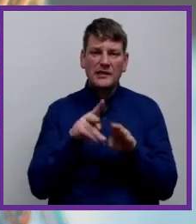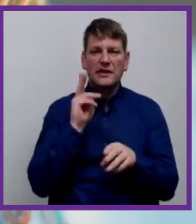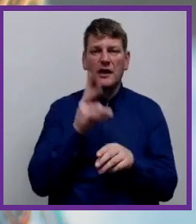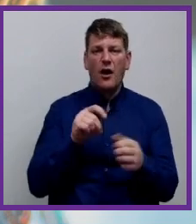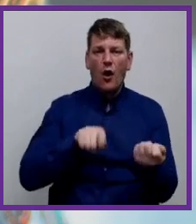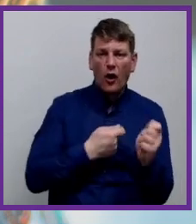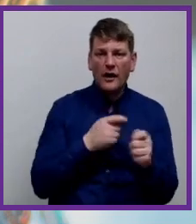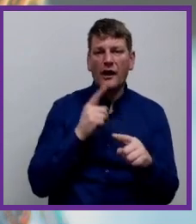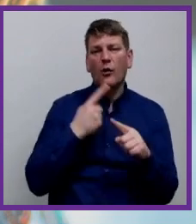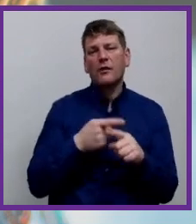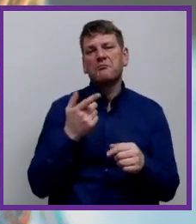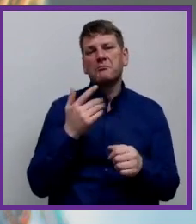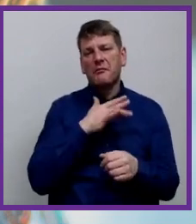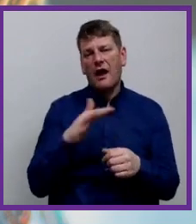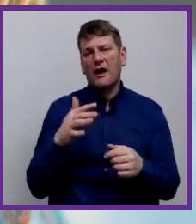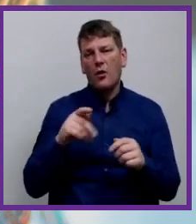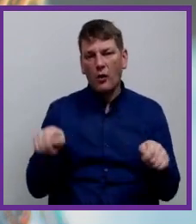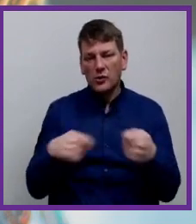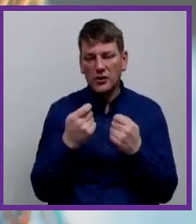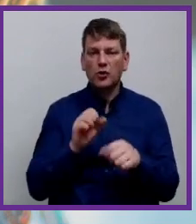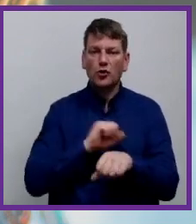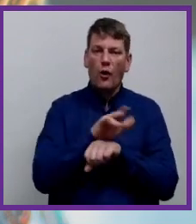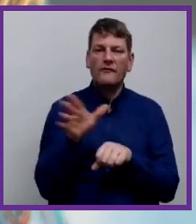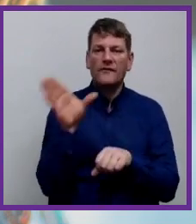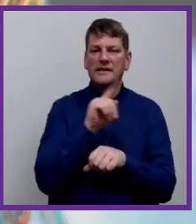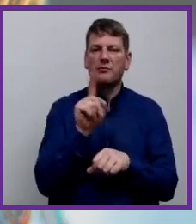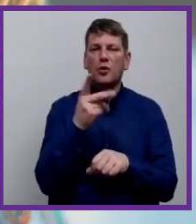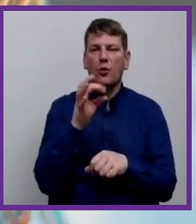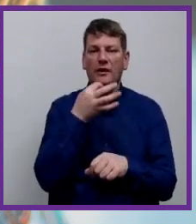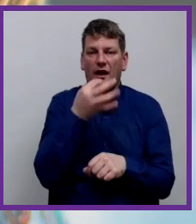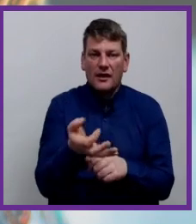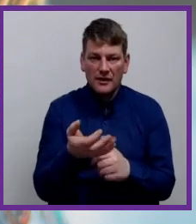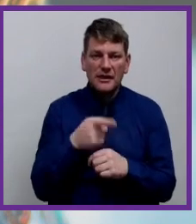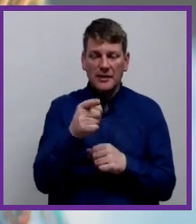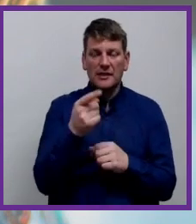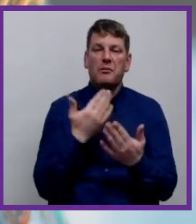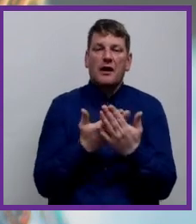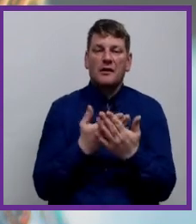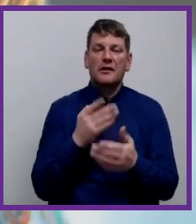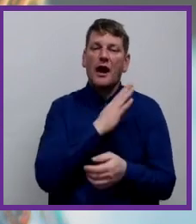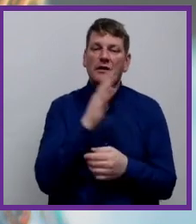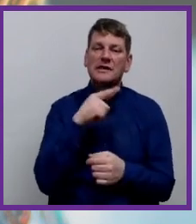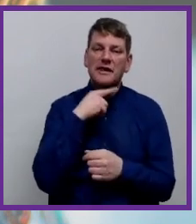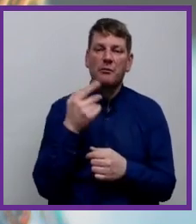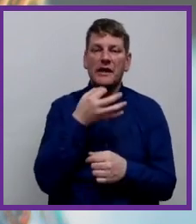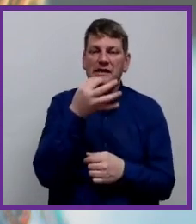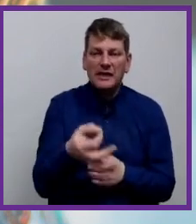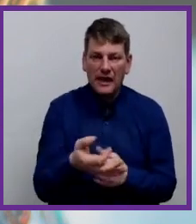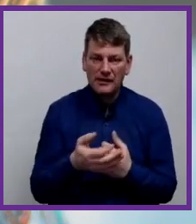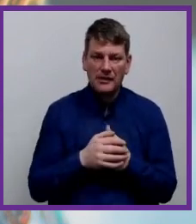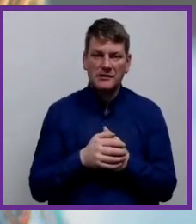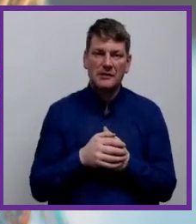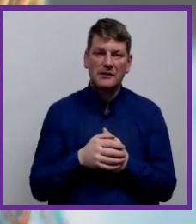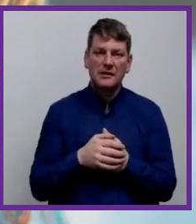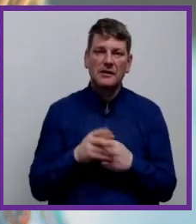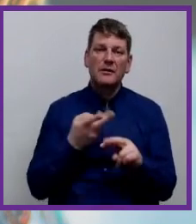vai pa bērnu audzināšanu vai pa covid, visiem ir ko teikt, un tas kaut kā atstarojās uz to, ka katram gribas izteikties, un tāpēc ir šīs kaut